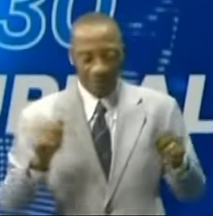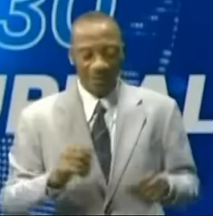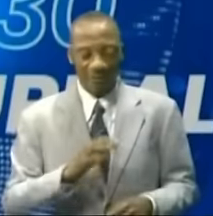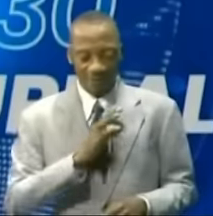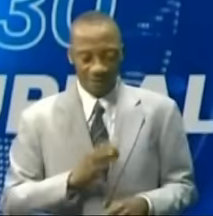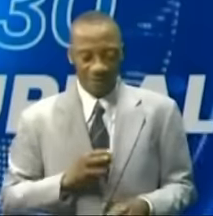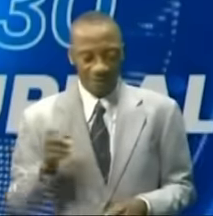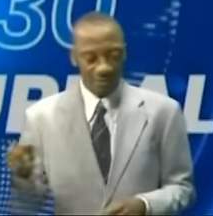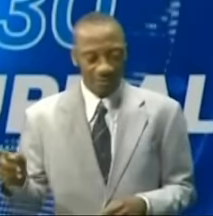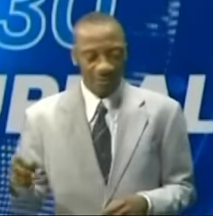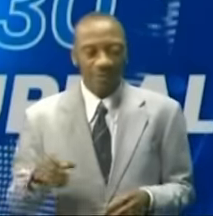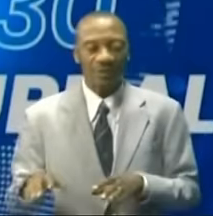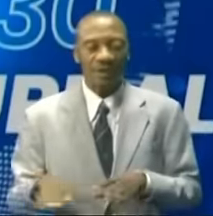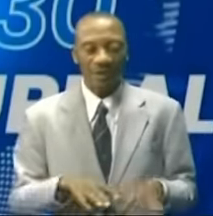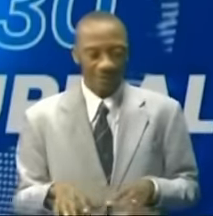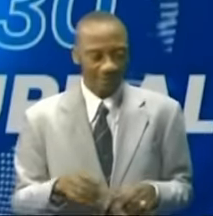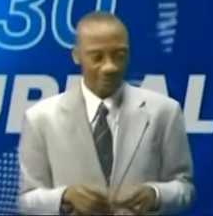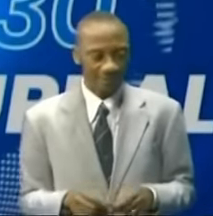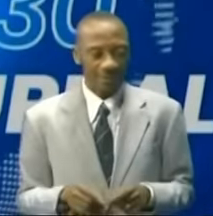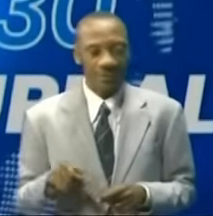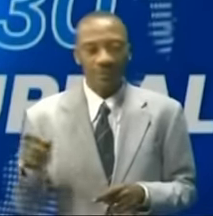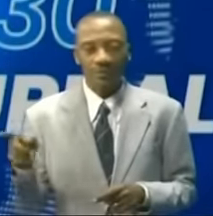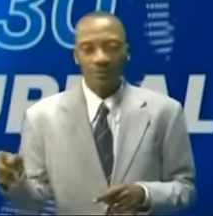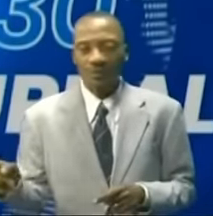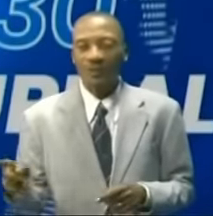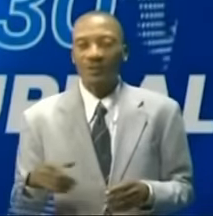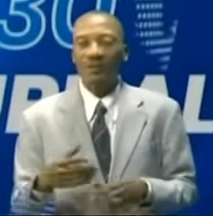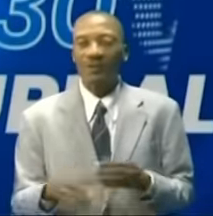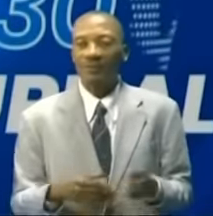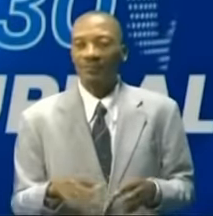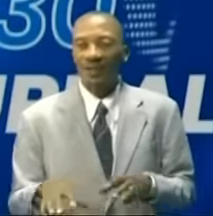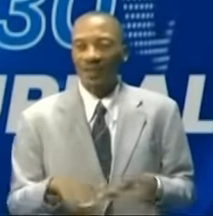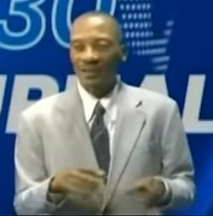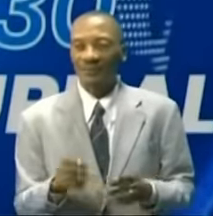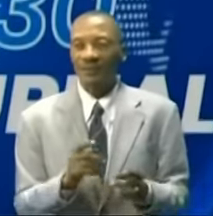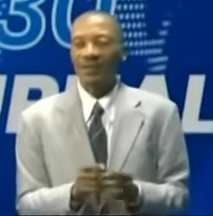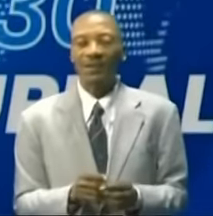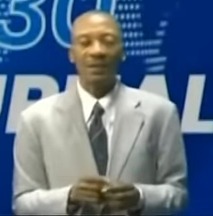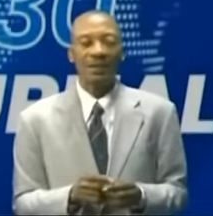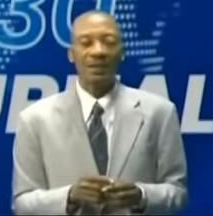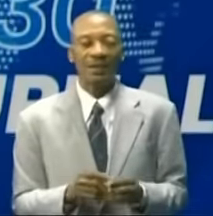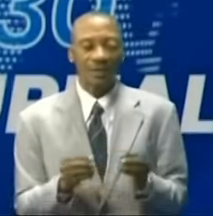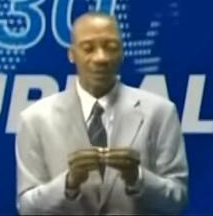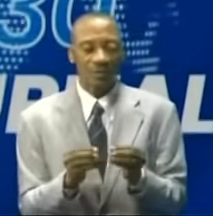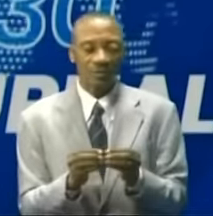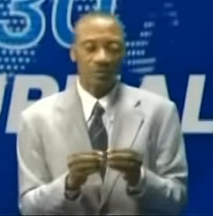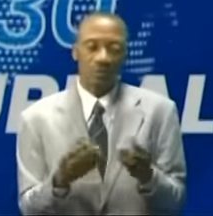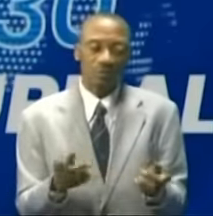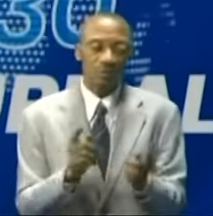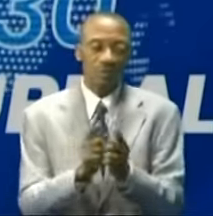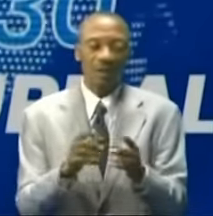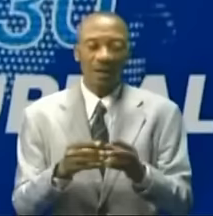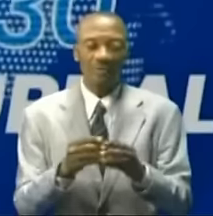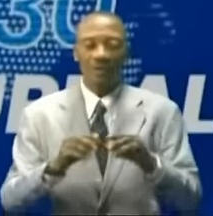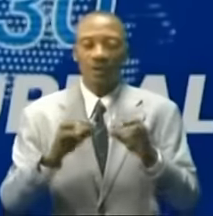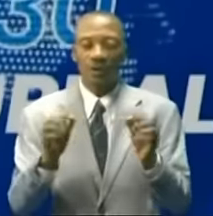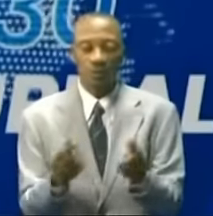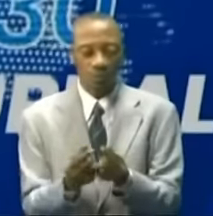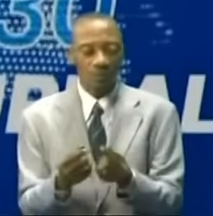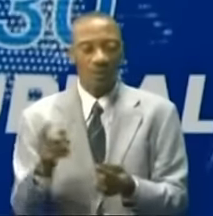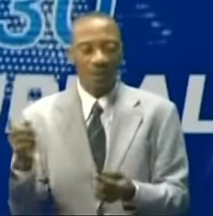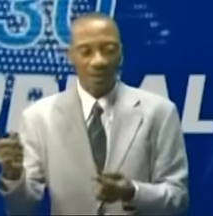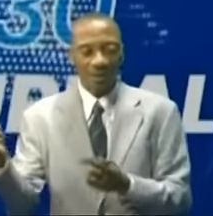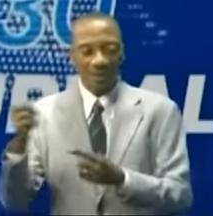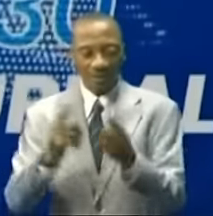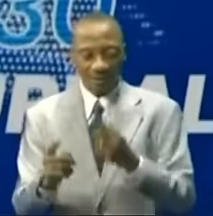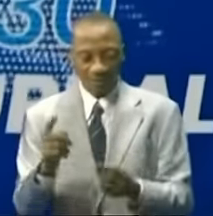Tshisekedi Tshilombo, a mis les bouchées doubles pour éliminer monkeypox sur tous les territoires congolais à travers la vaccination, la